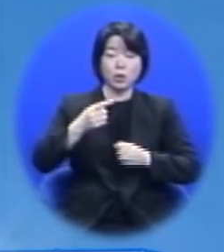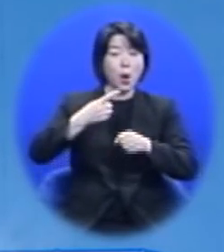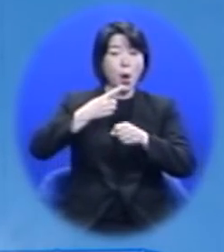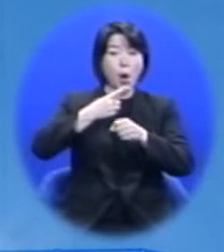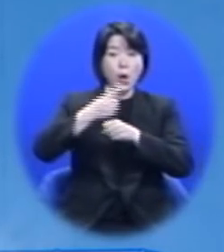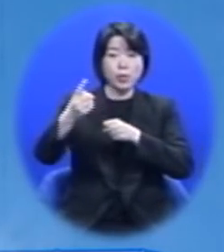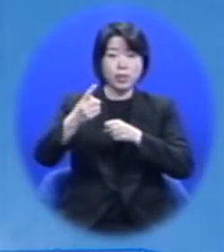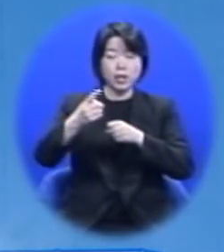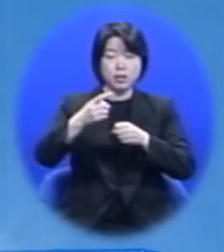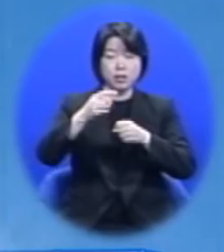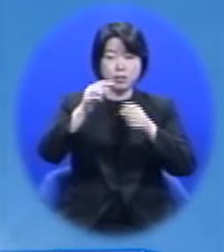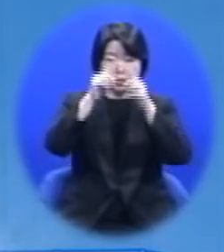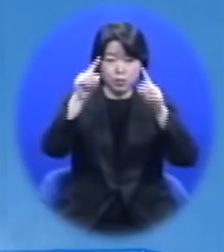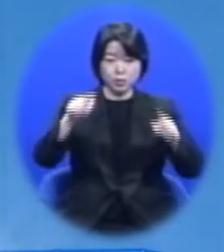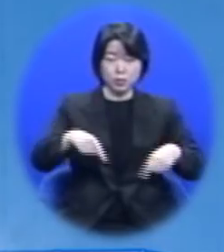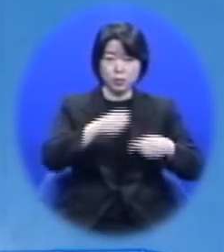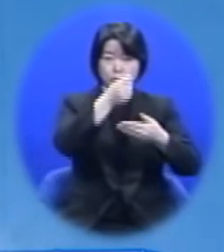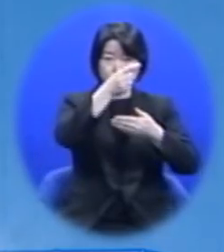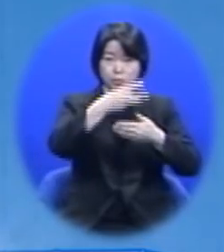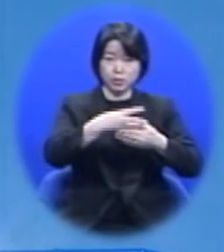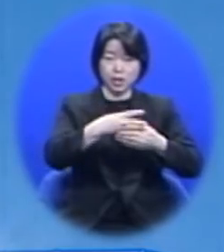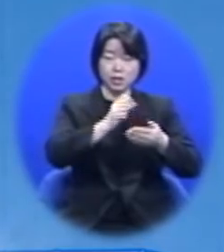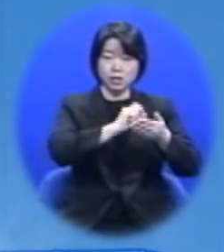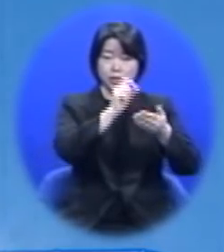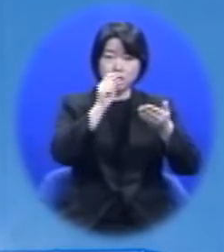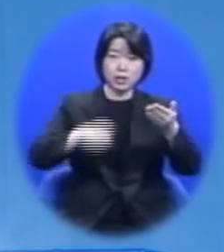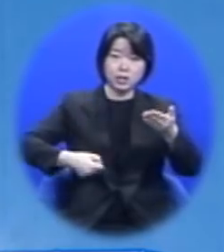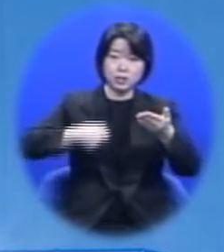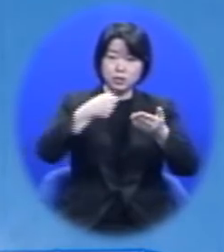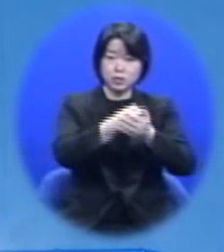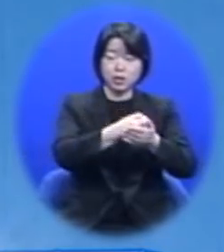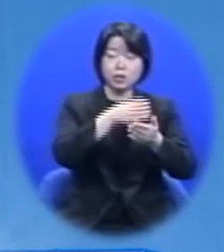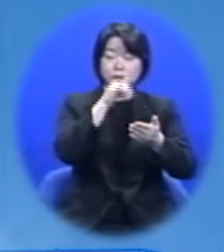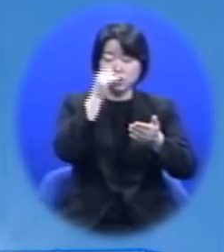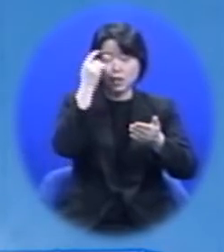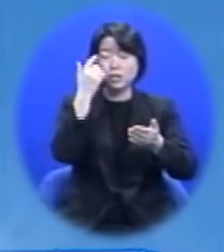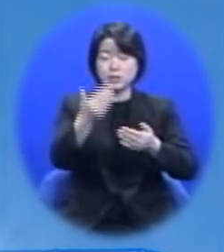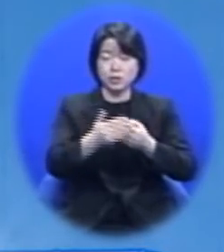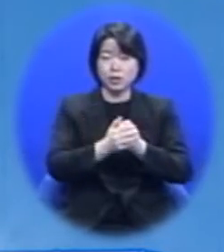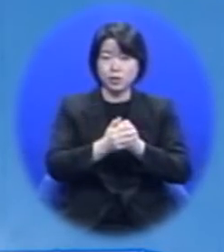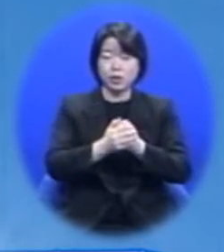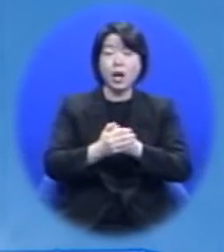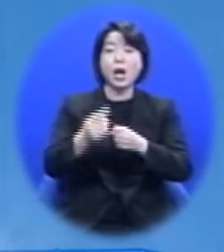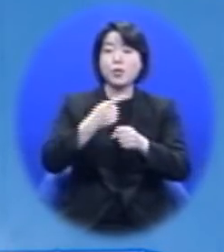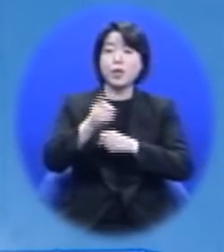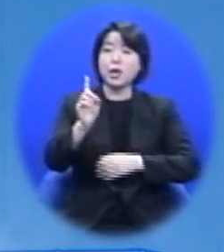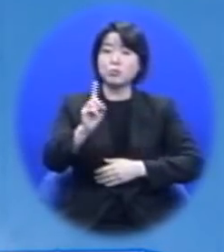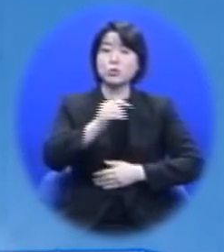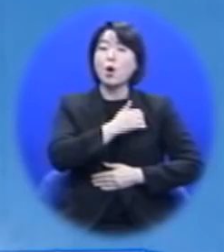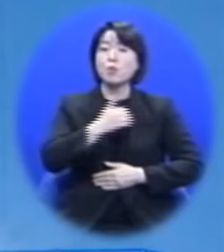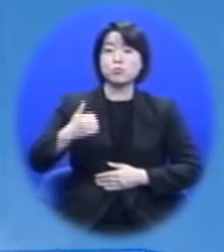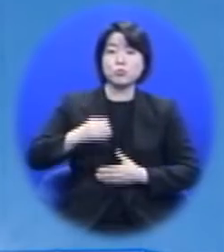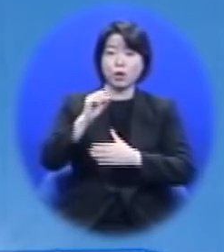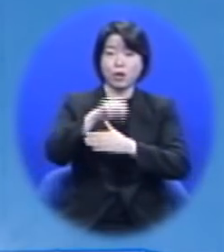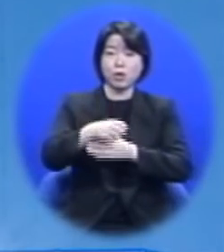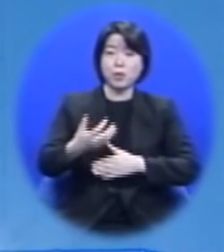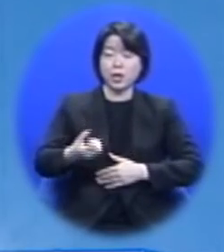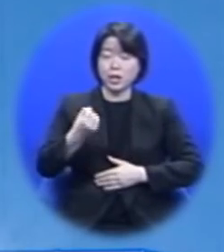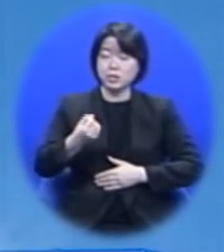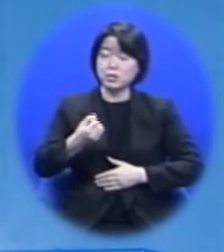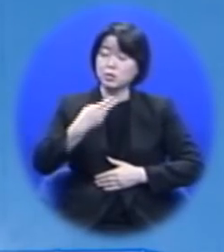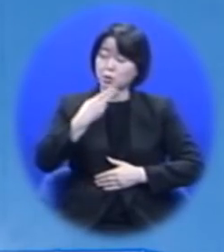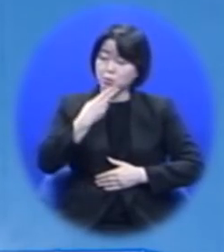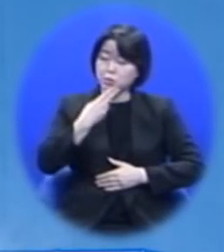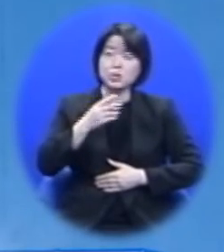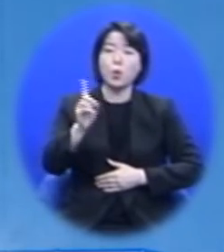이미 정해진 거 아십니까? 그것도 참 희한한 일이죠. 내년에 무슨 풍성한 열매를 맺을지 안 맺을지